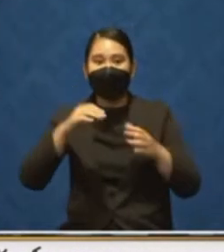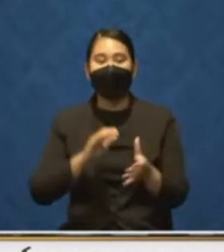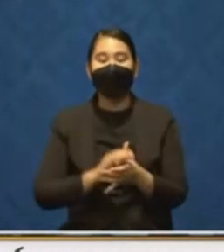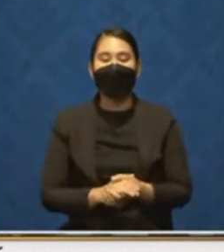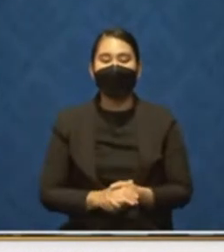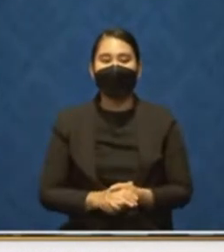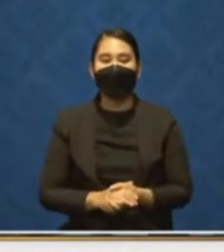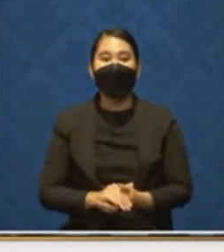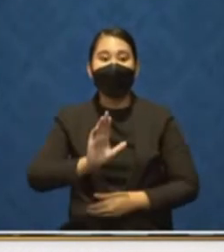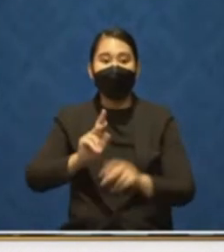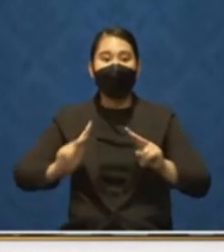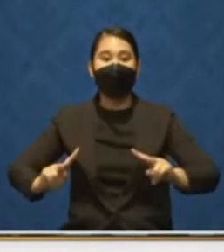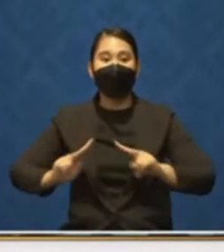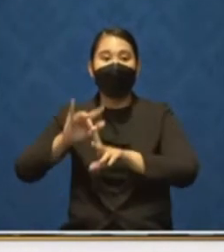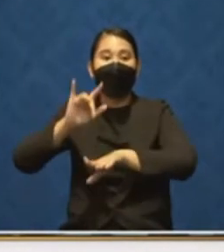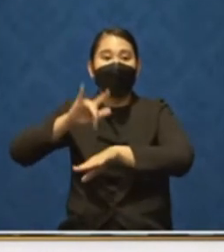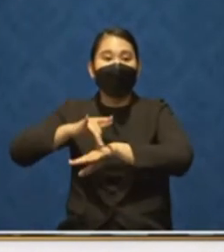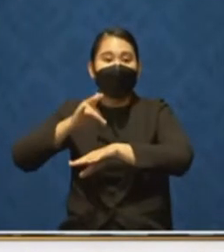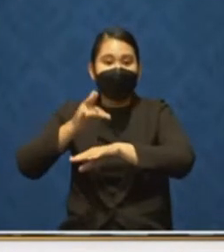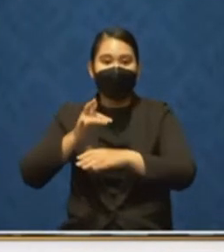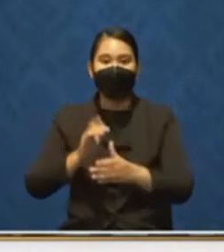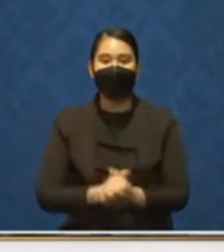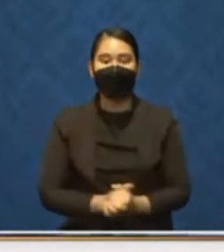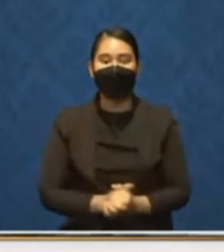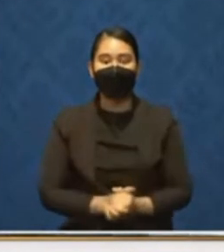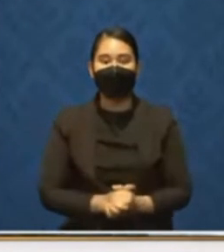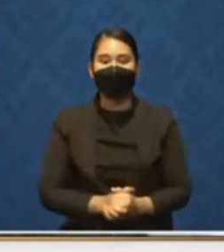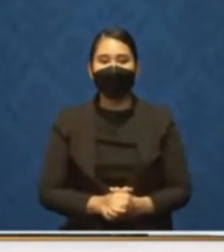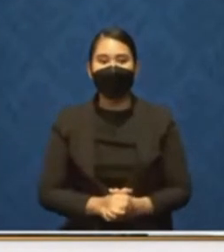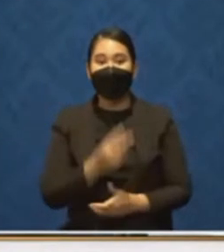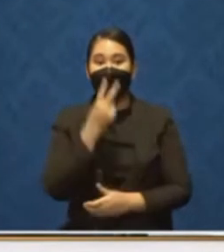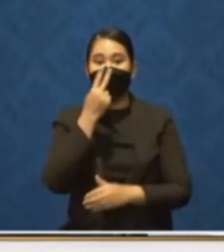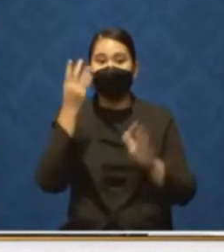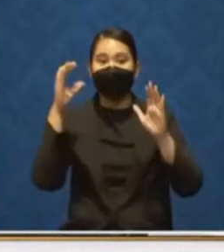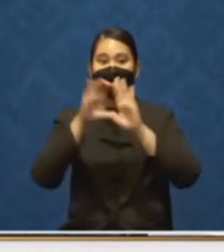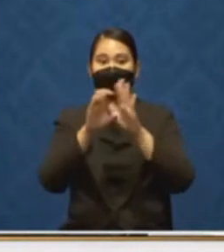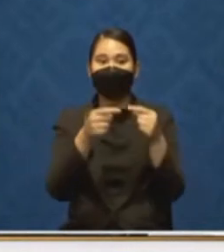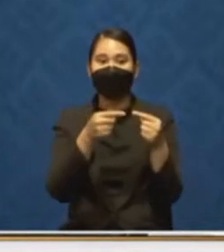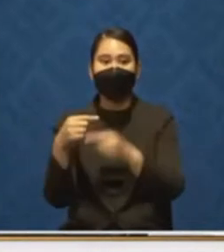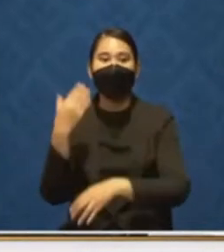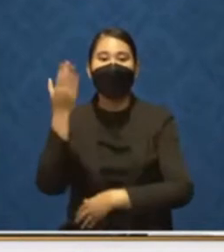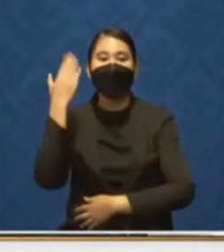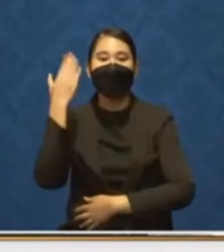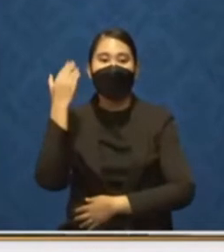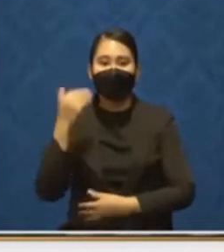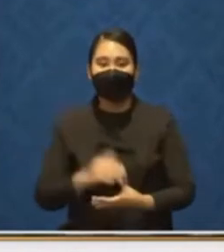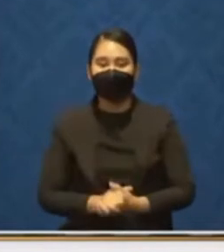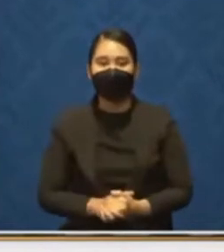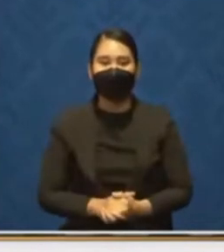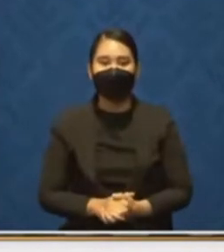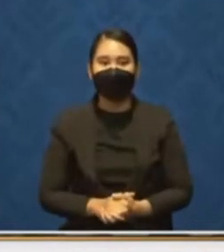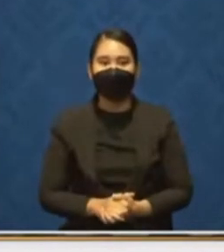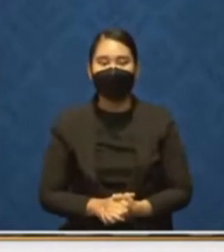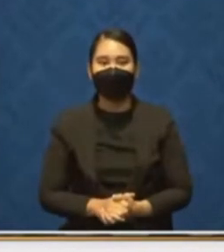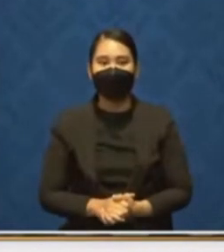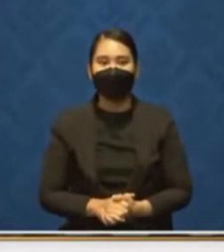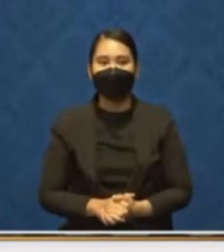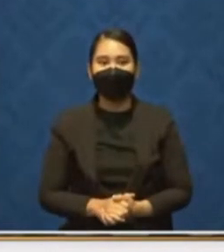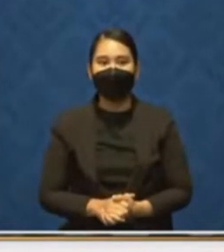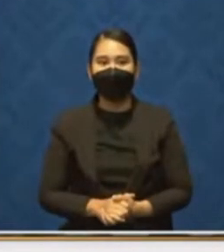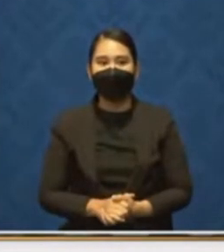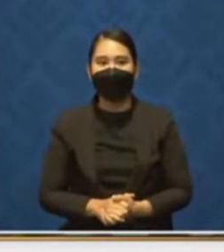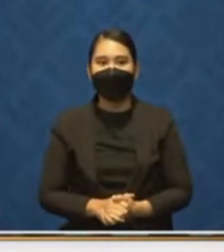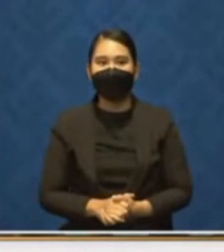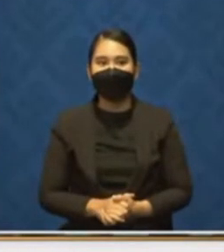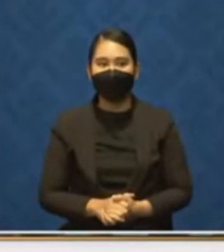และประธานที่กำลัง Classรูปภาพต่อไปนะเขาที่แล้วไปลง